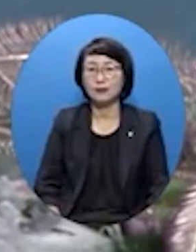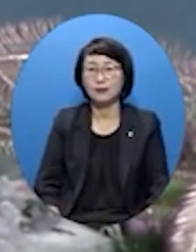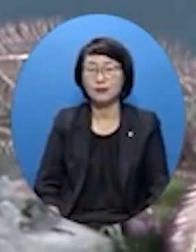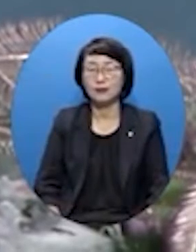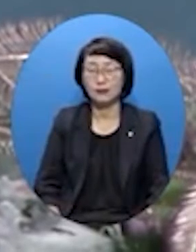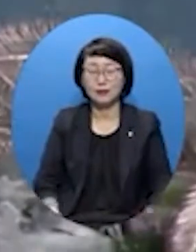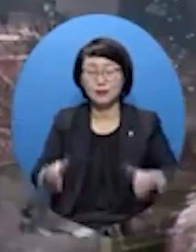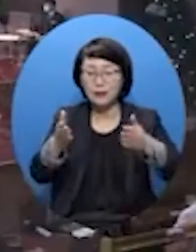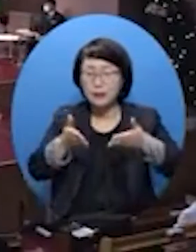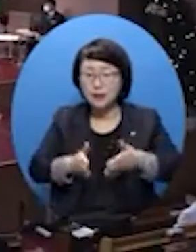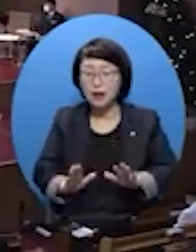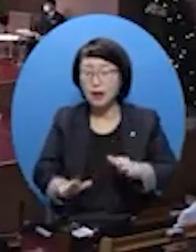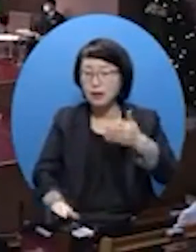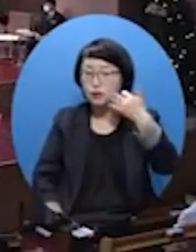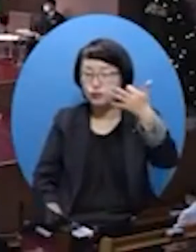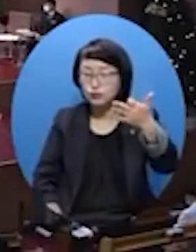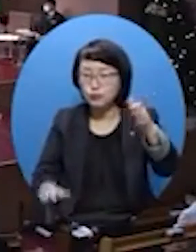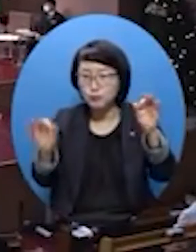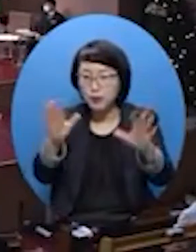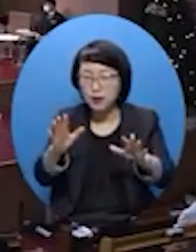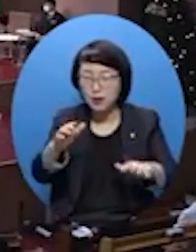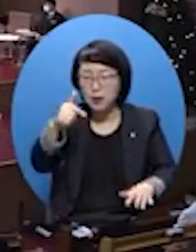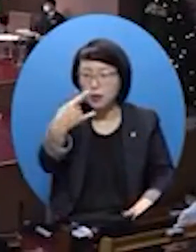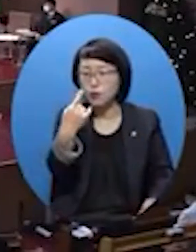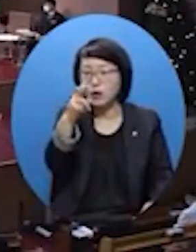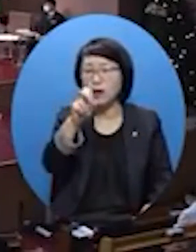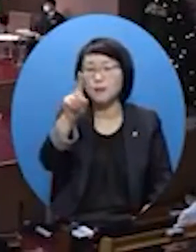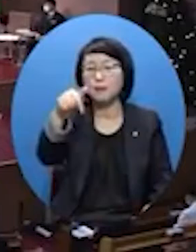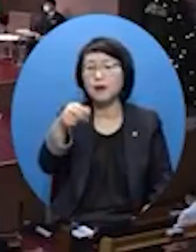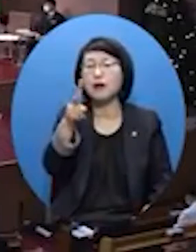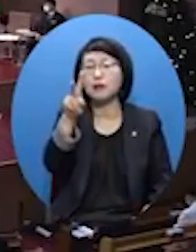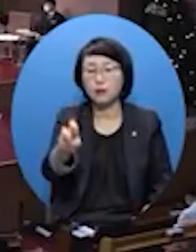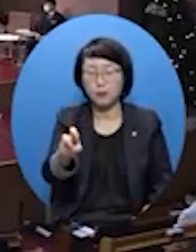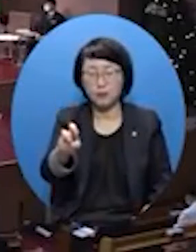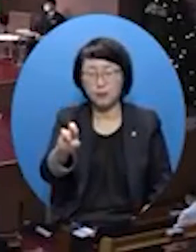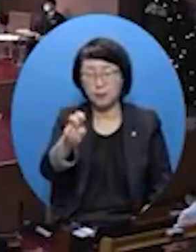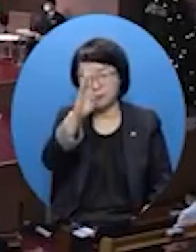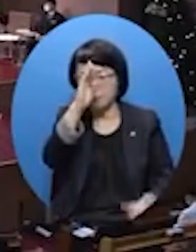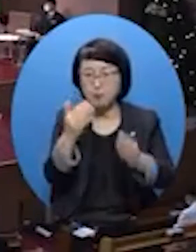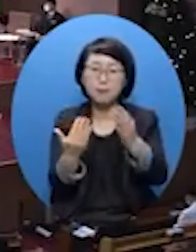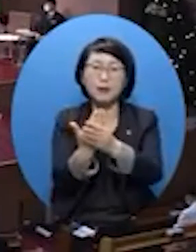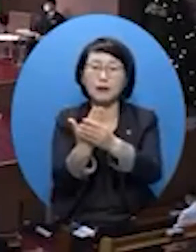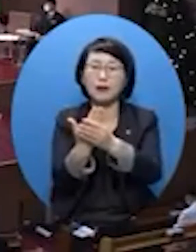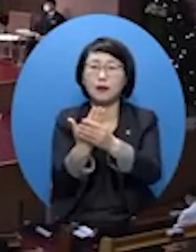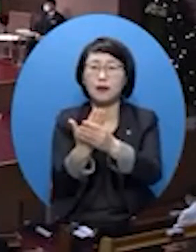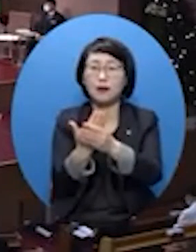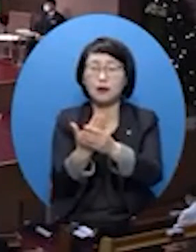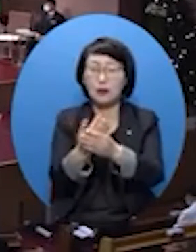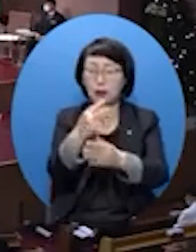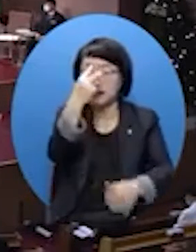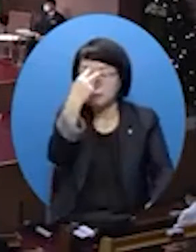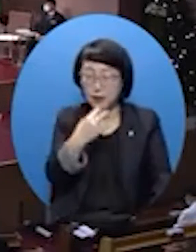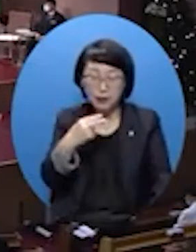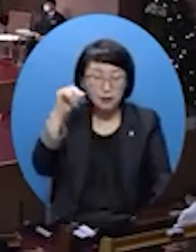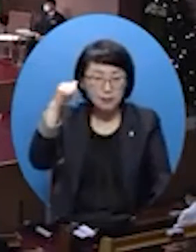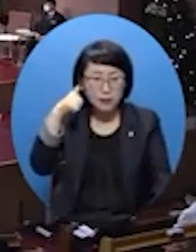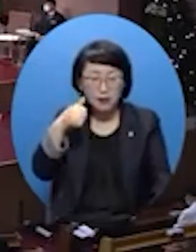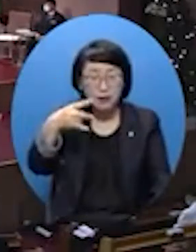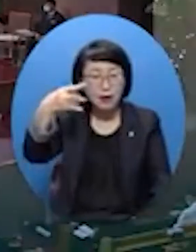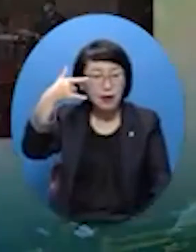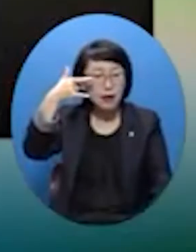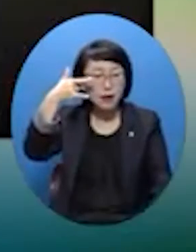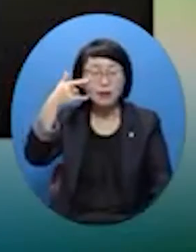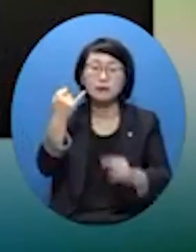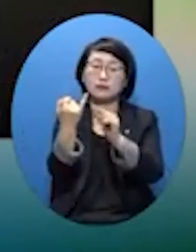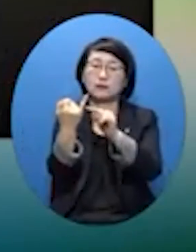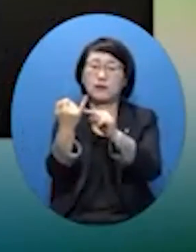생후 19개월 맞아서 뇌막염을 당해 내 몸이 결과로 시력을 잃고 청각을 잃은 헬렌 킬러라고 하는